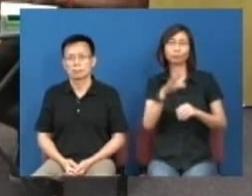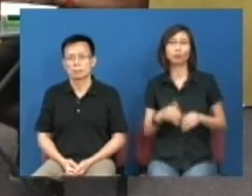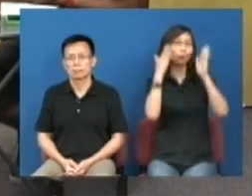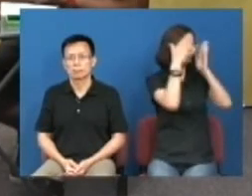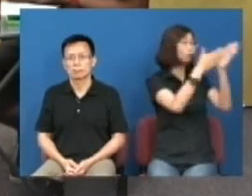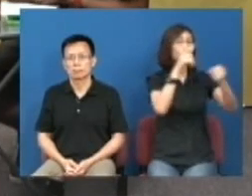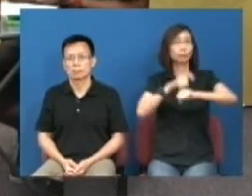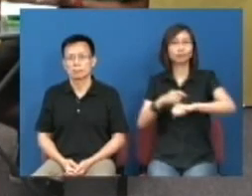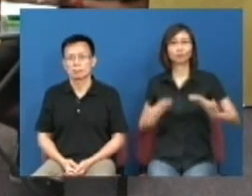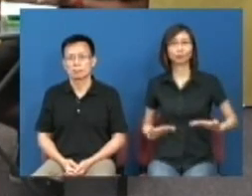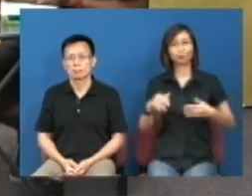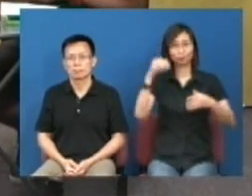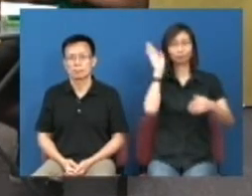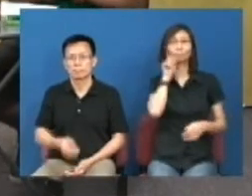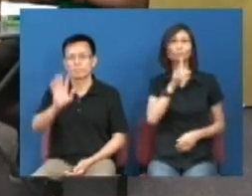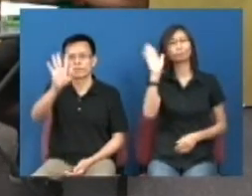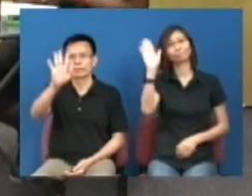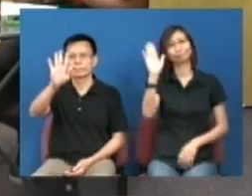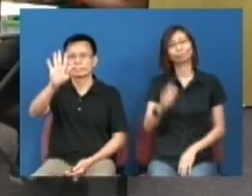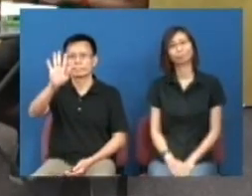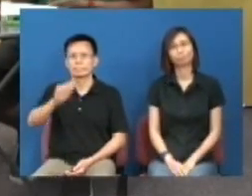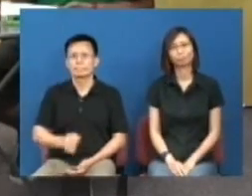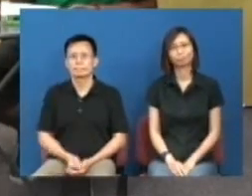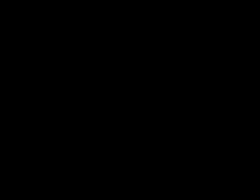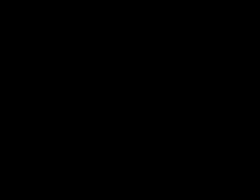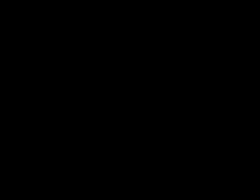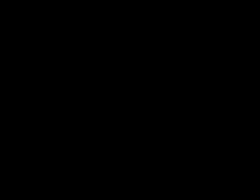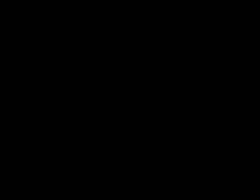時間去到依一度，我哋下個星期再見，拜拜。 拜拜。